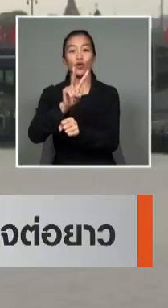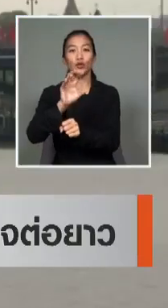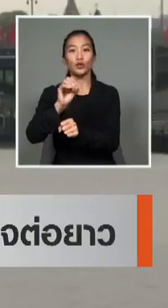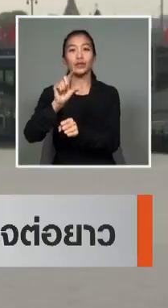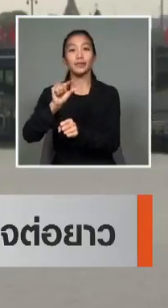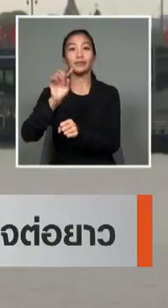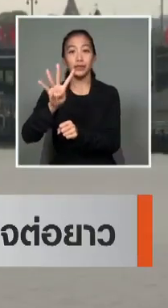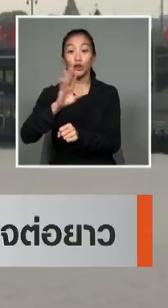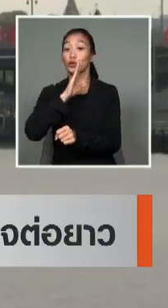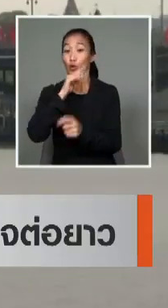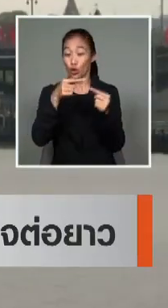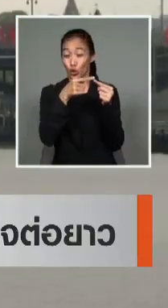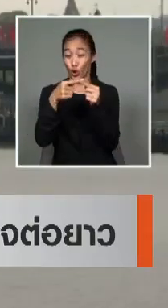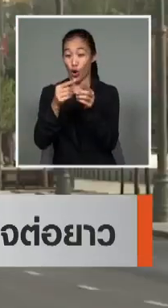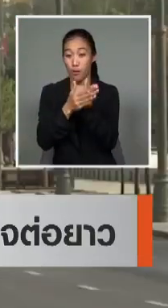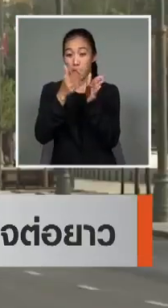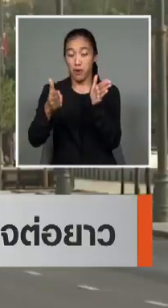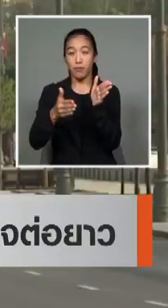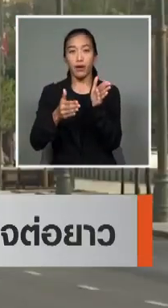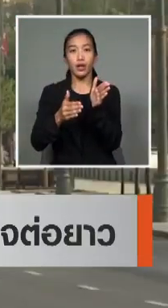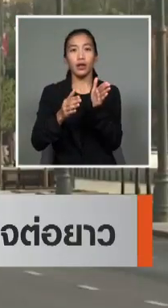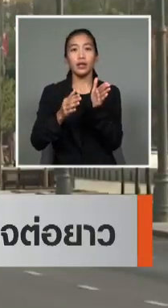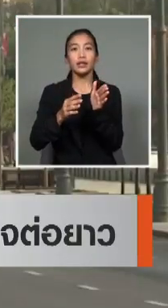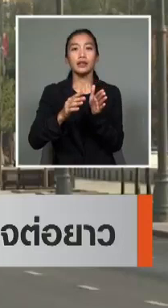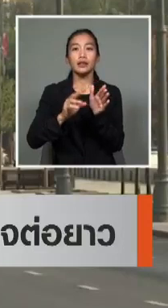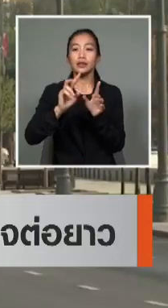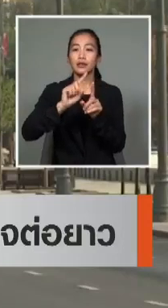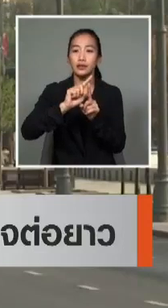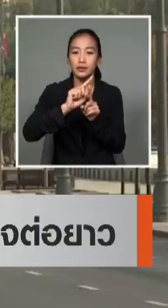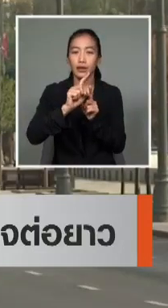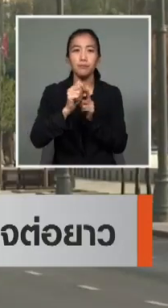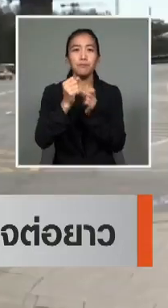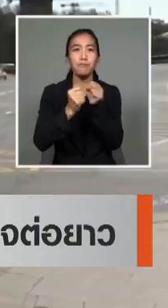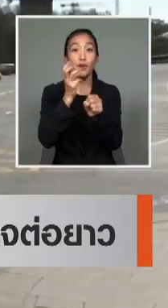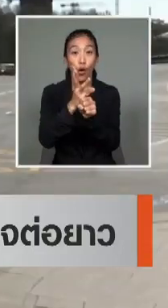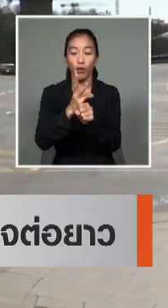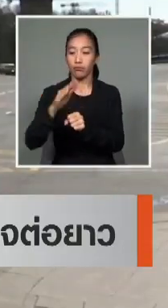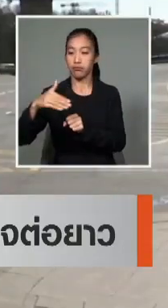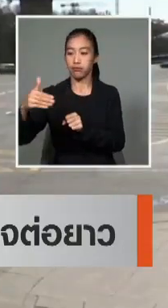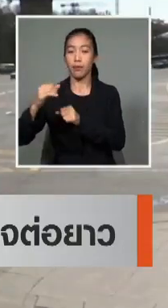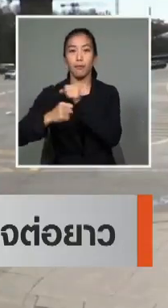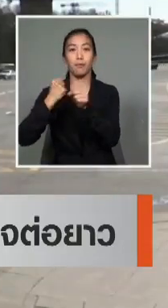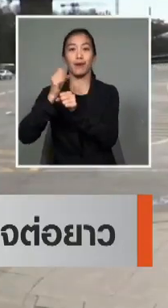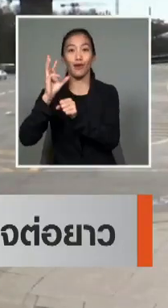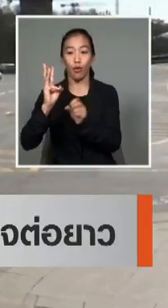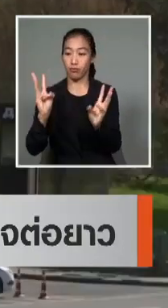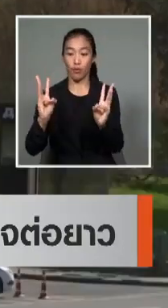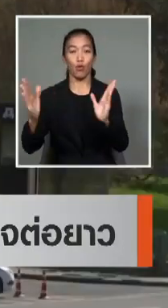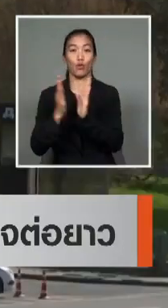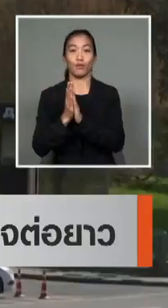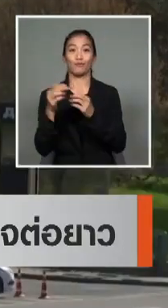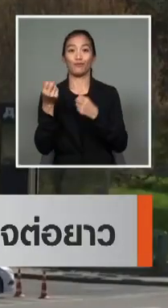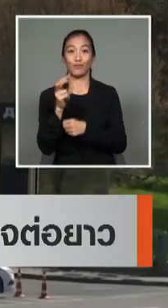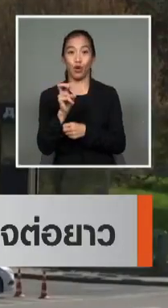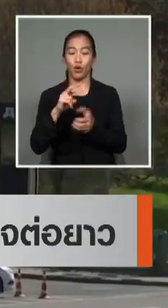อีก2วาระนะคะซึ่งขยายเป็น6ปีรวมทั้งหมด12ปีค่ะเท่ากับว่าปูตินนะคะก็จะปกครองรัสเซียไป